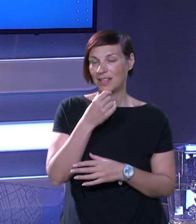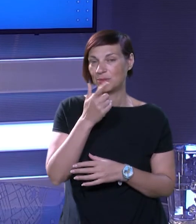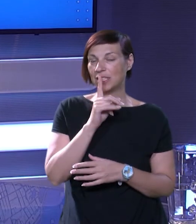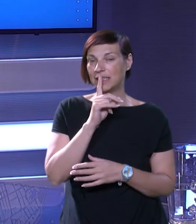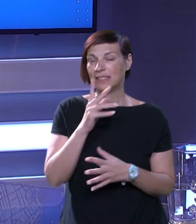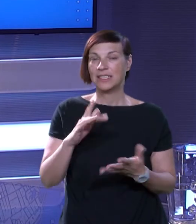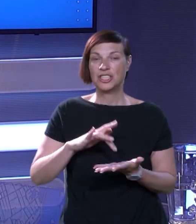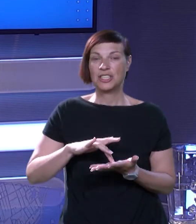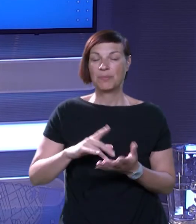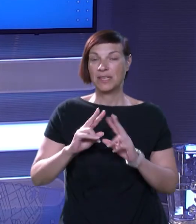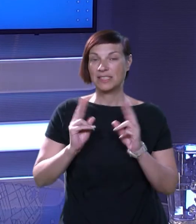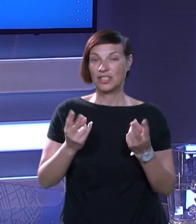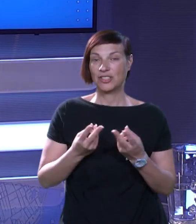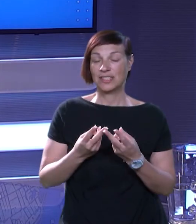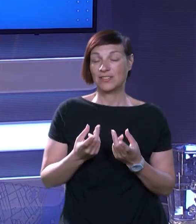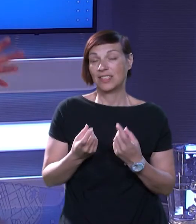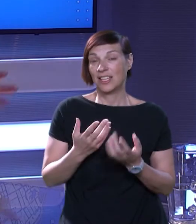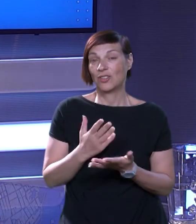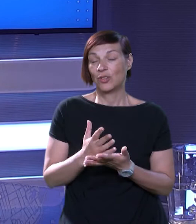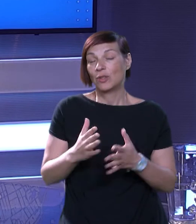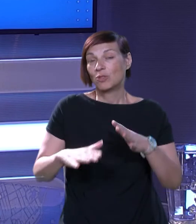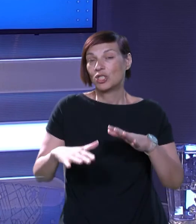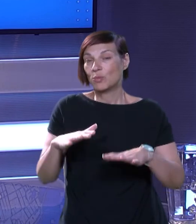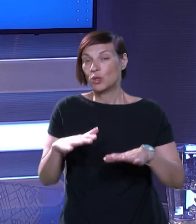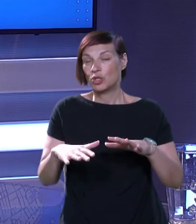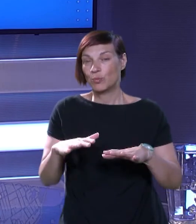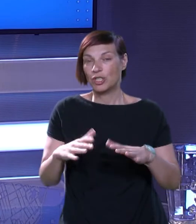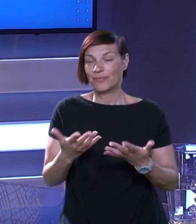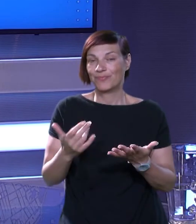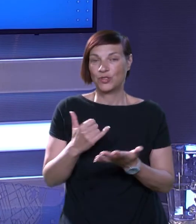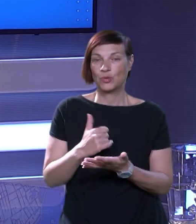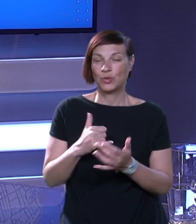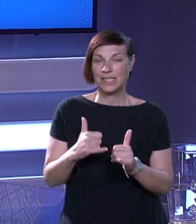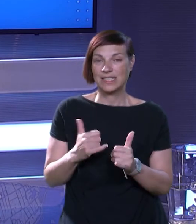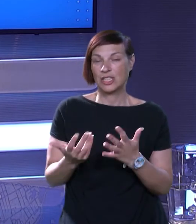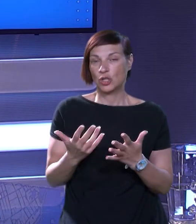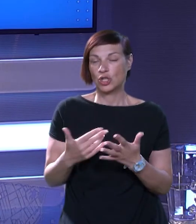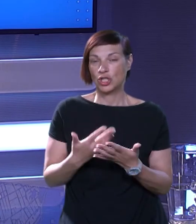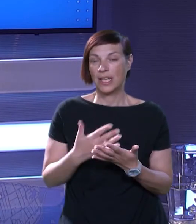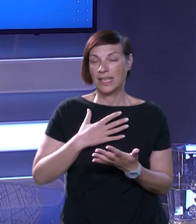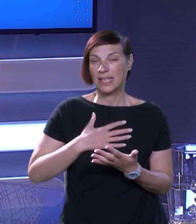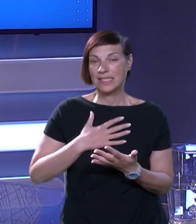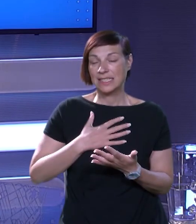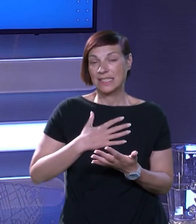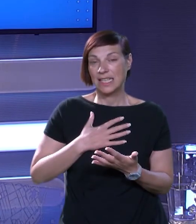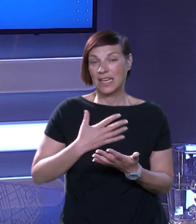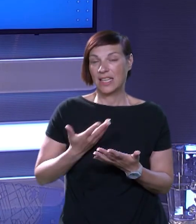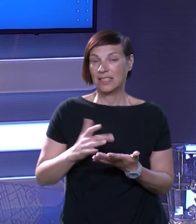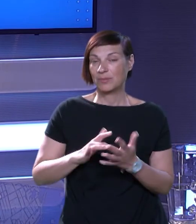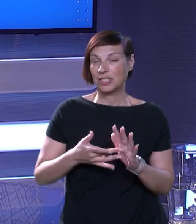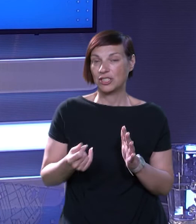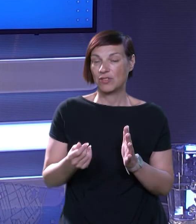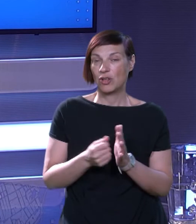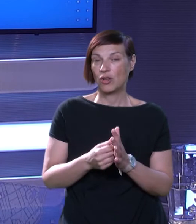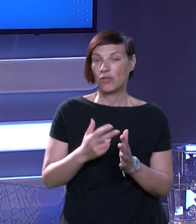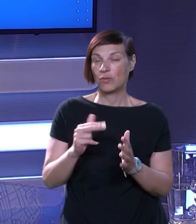i najtiše mjesto na svijetu, tako da uvijek možemo komparirati. Tu je sad to što je i ja se nadam da će sa svom